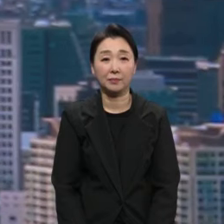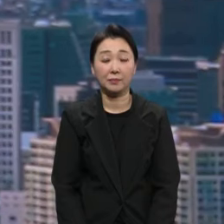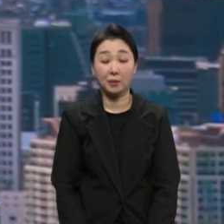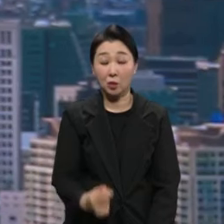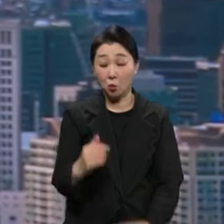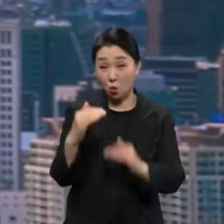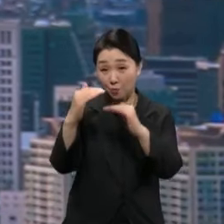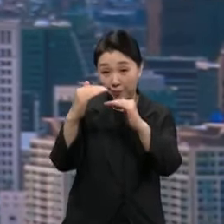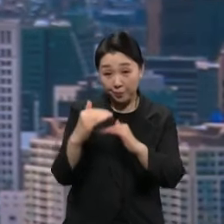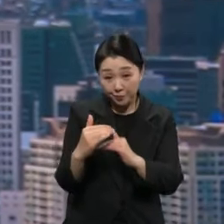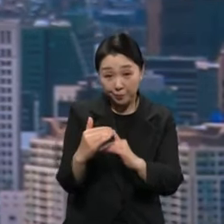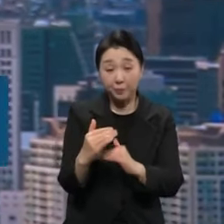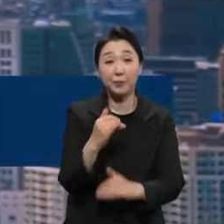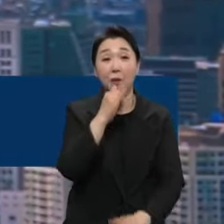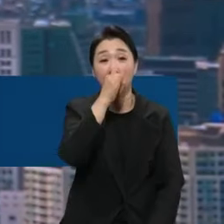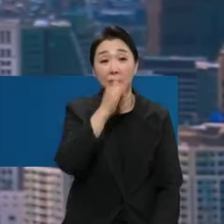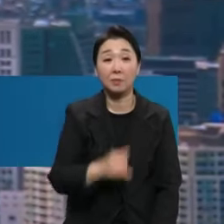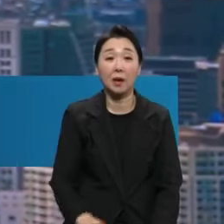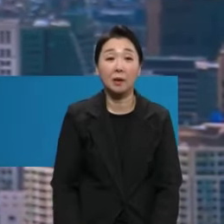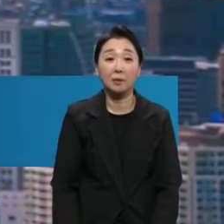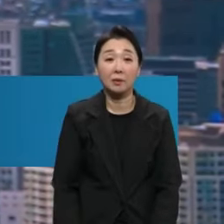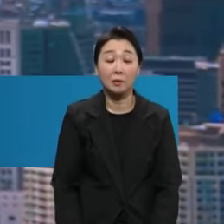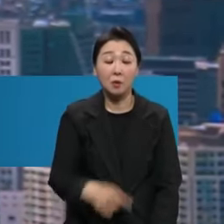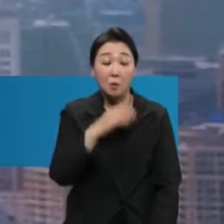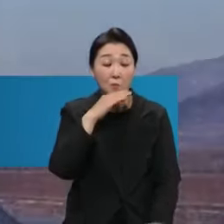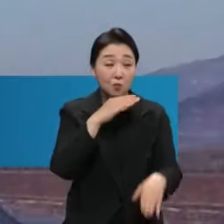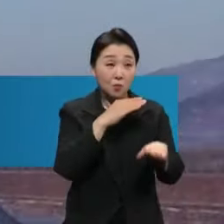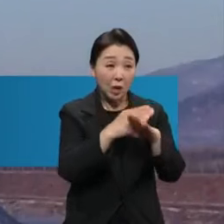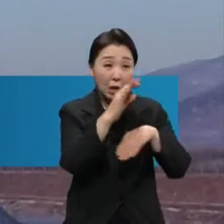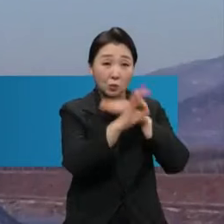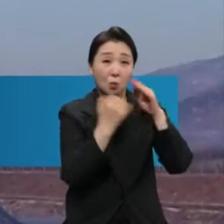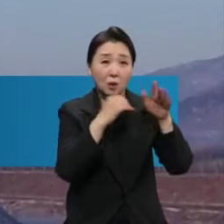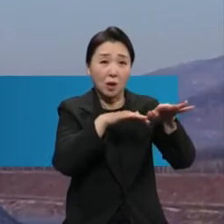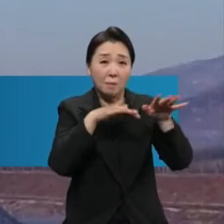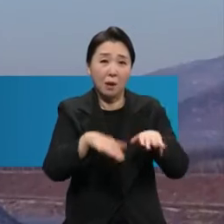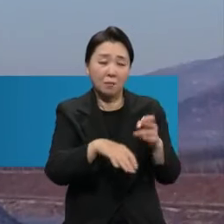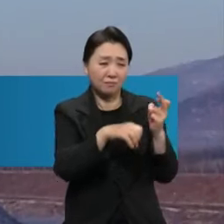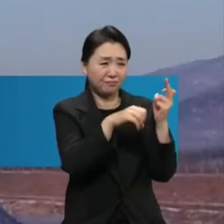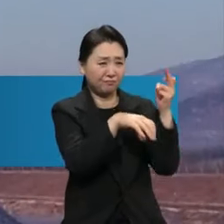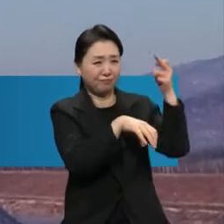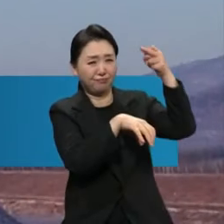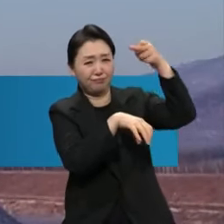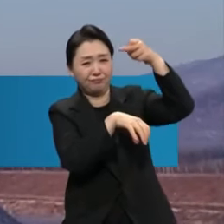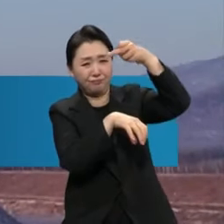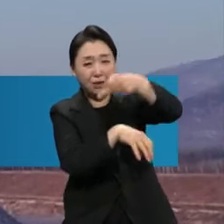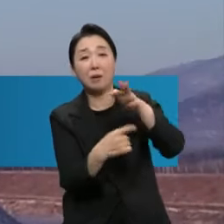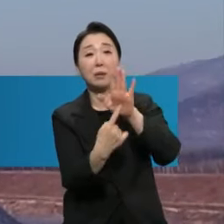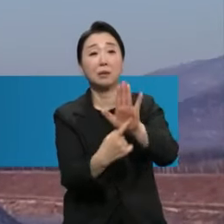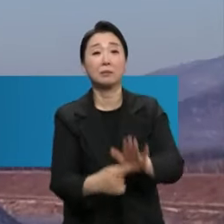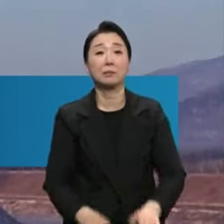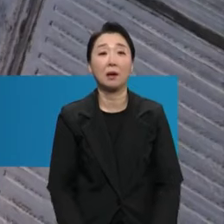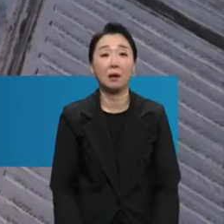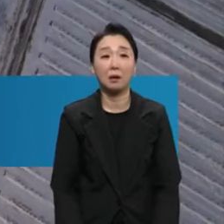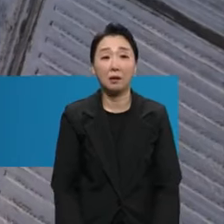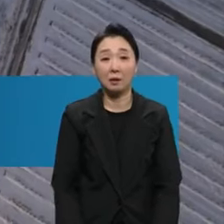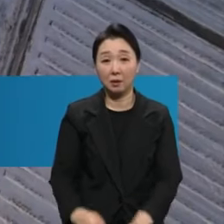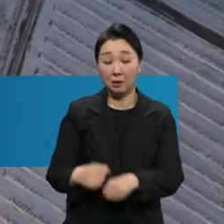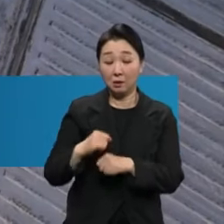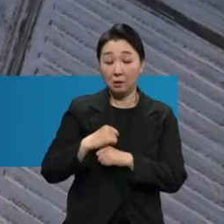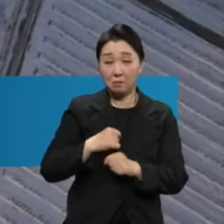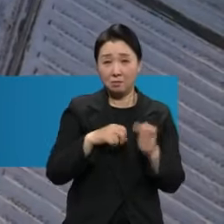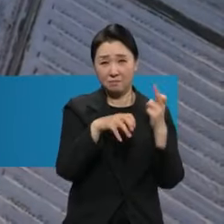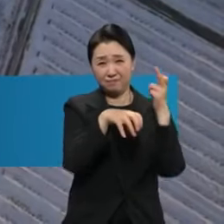조금 전 들어온 속보입니다. 합동참모본부가 북한이 동해상으로 탄도미사일을 발사했다고 알렸습니다. 군은